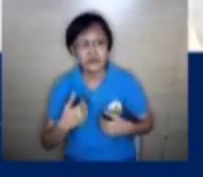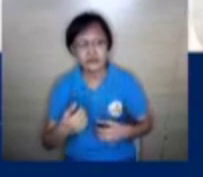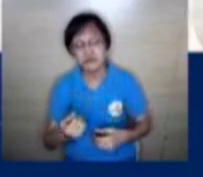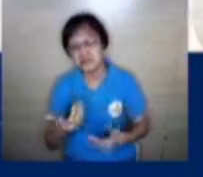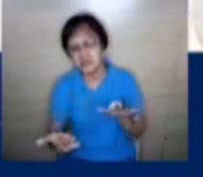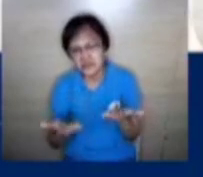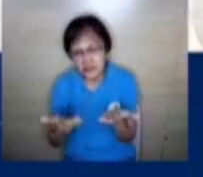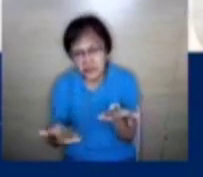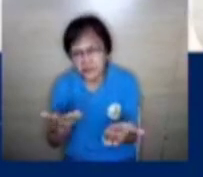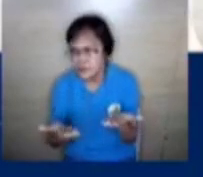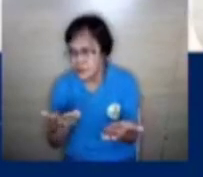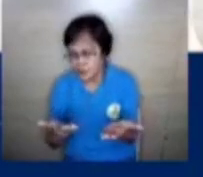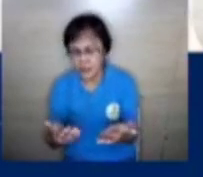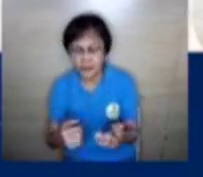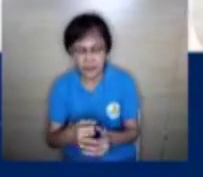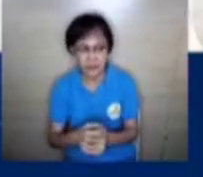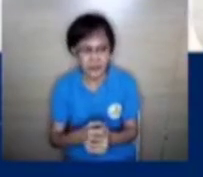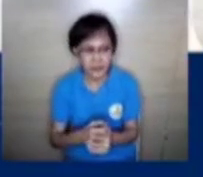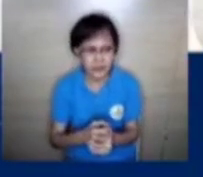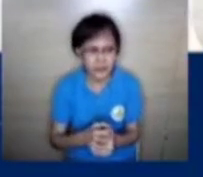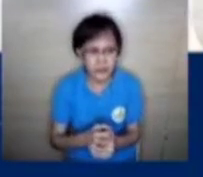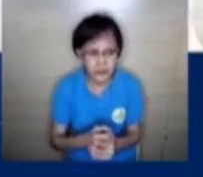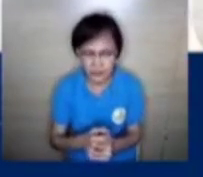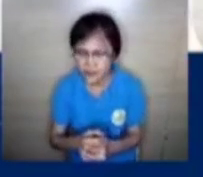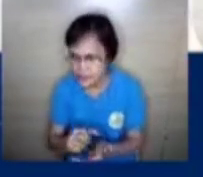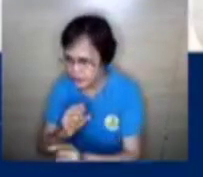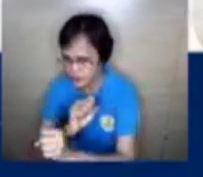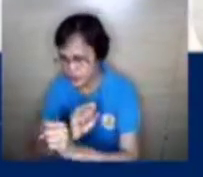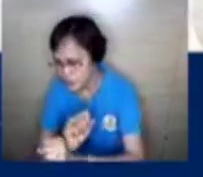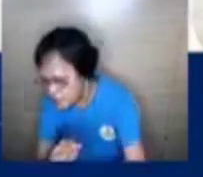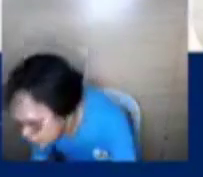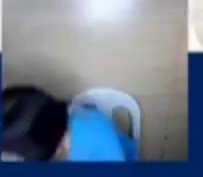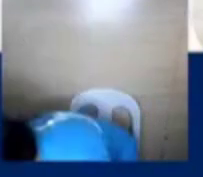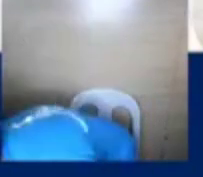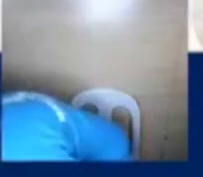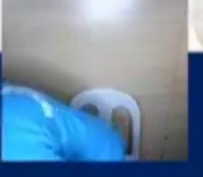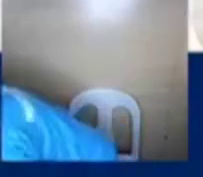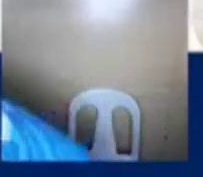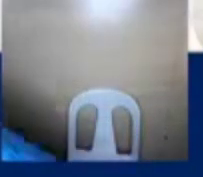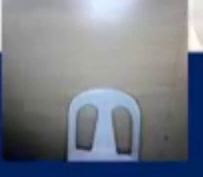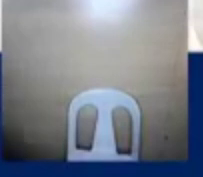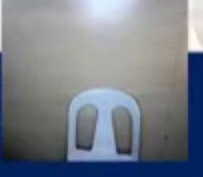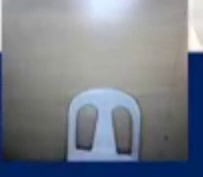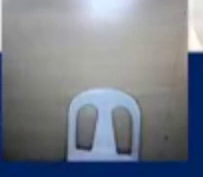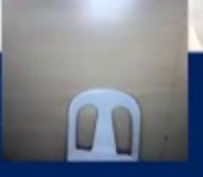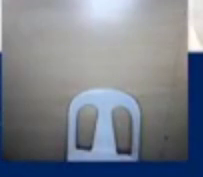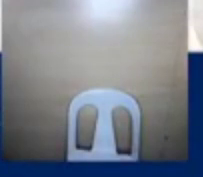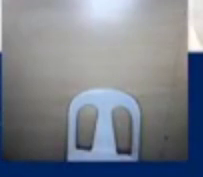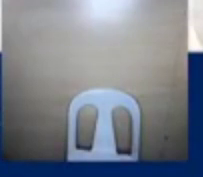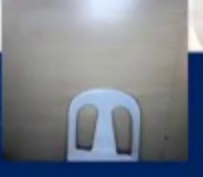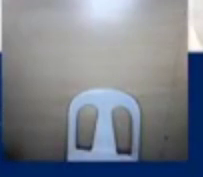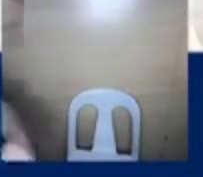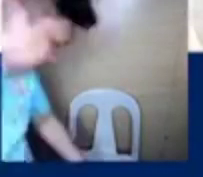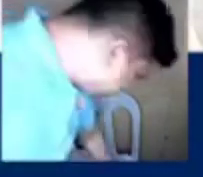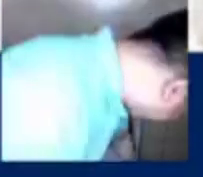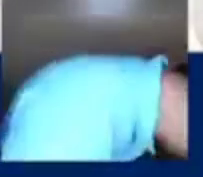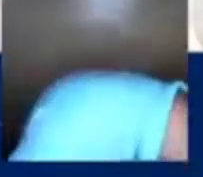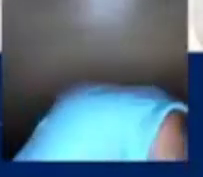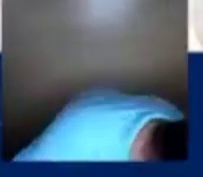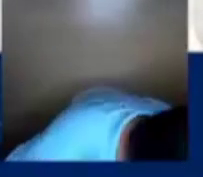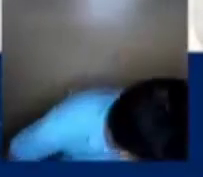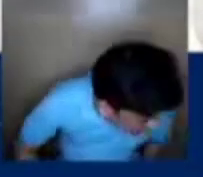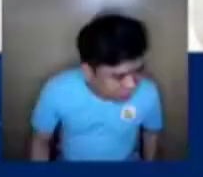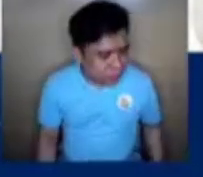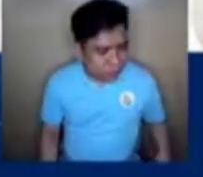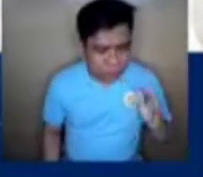Ba't ba kailangan ng ganyan? Ganto ba talaga kalaki ang mangyayari? Ganun ba talaga kagrabe ang mangyayari sa COVID? At napatunayan naman na